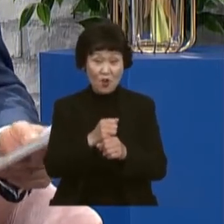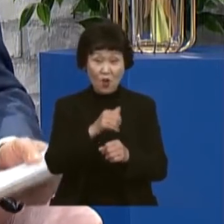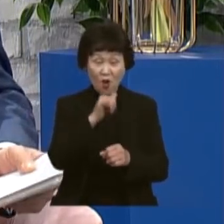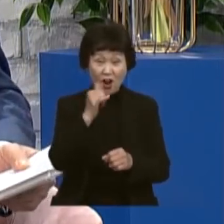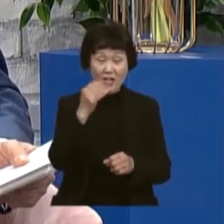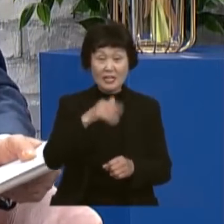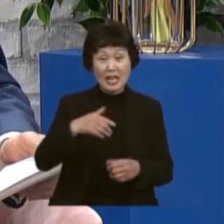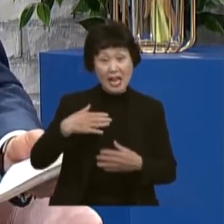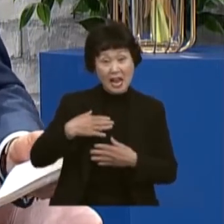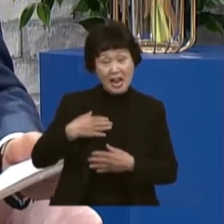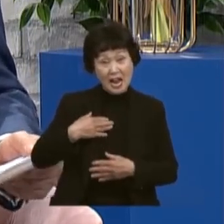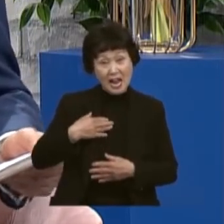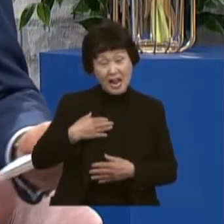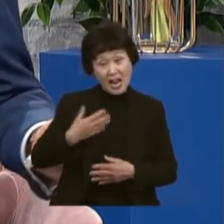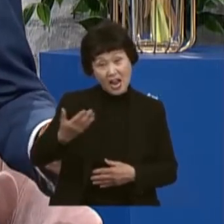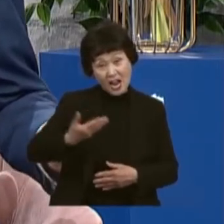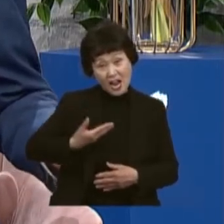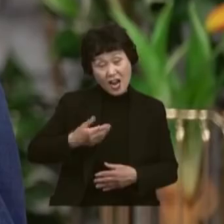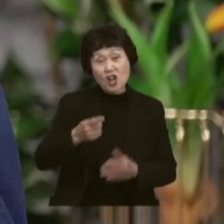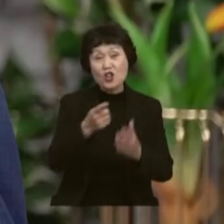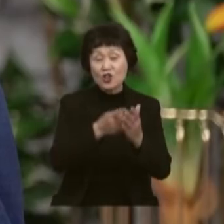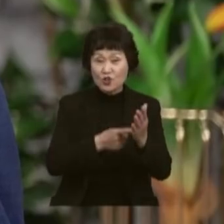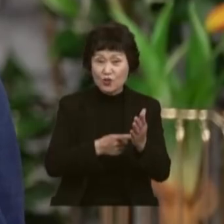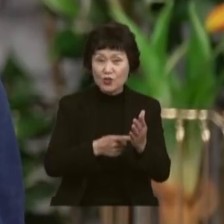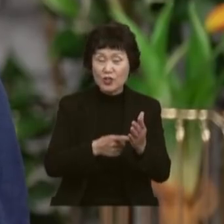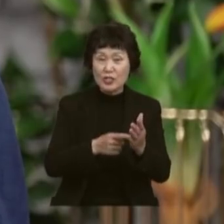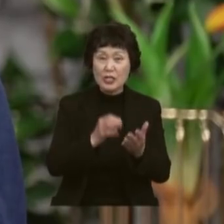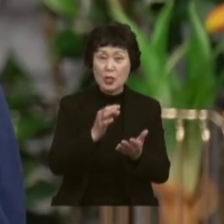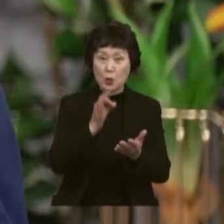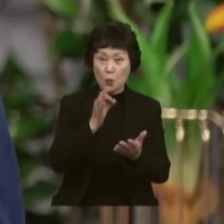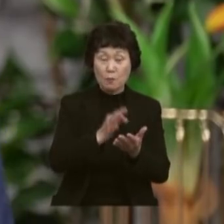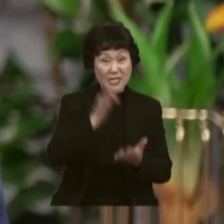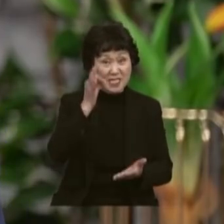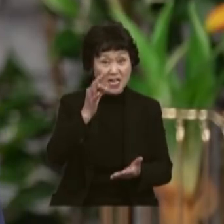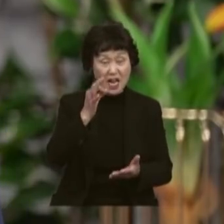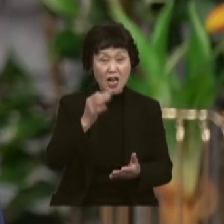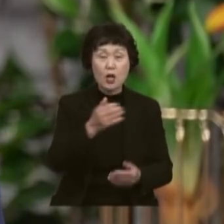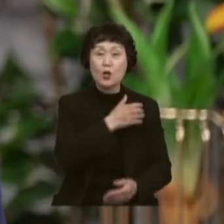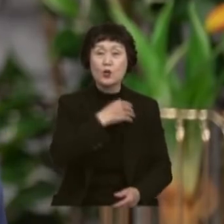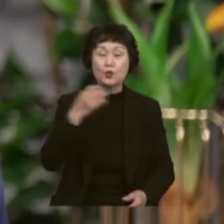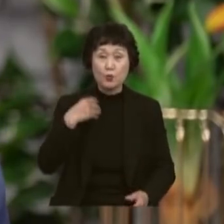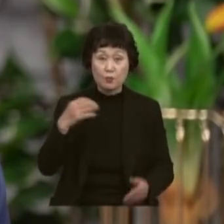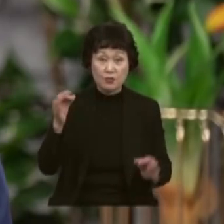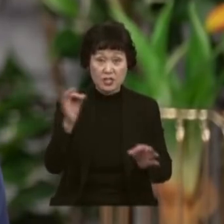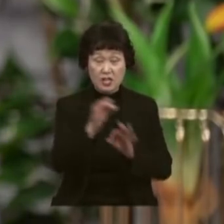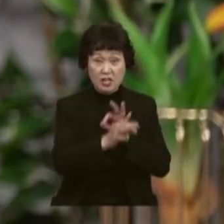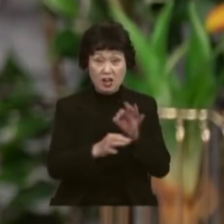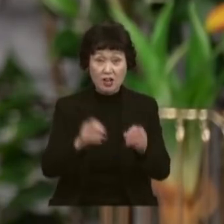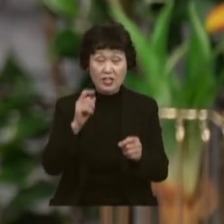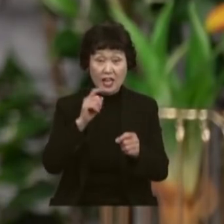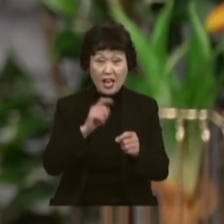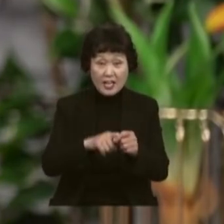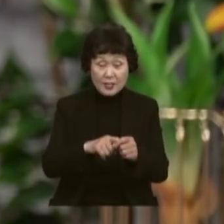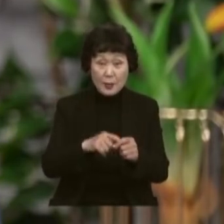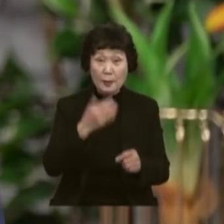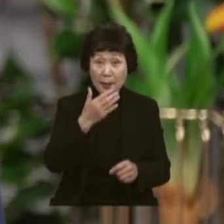그 비싼 거 비싼 수술 그죠? 그러니까는 충분히 경제적으로 그걸 해냈겠구나 생각하는데 사실